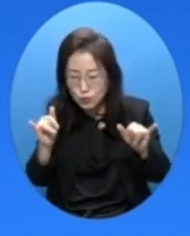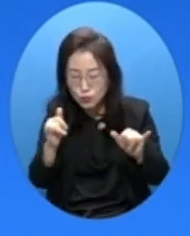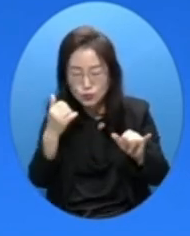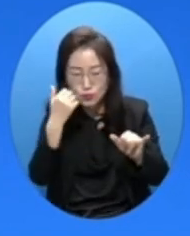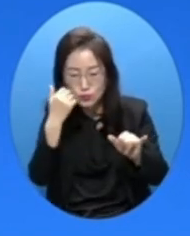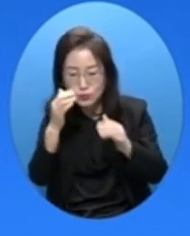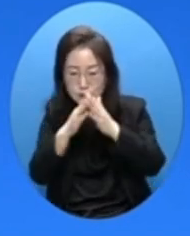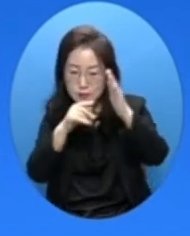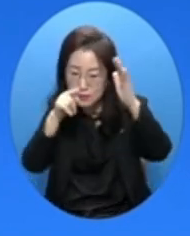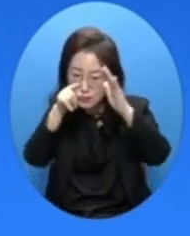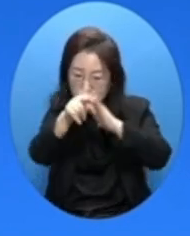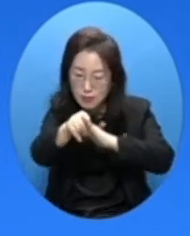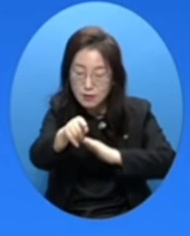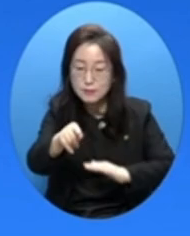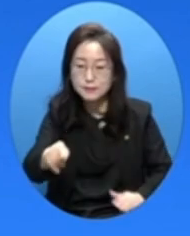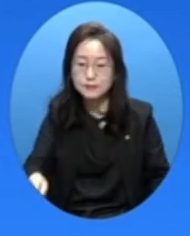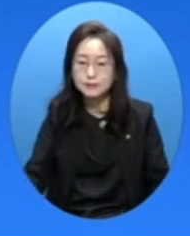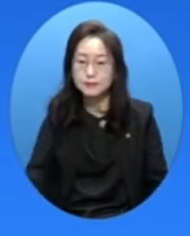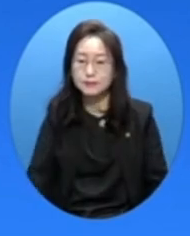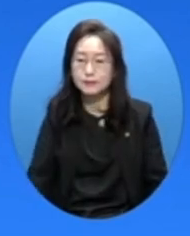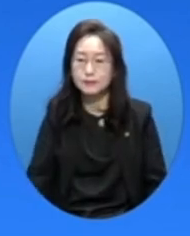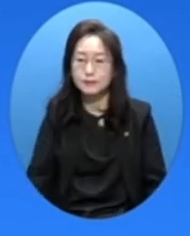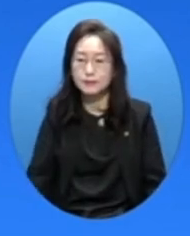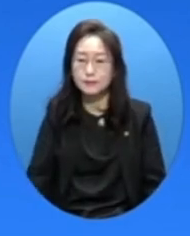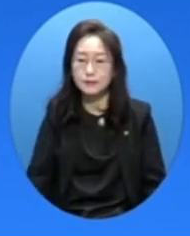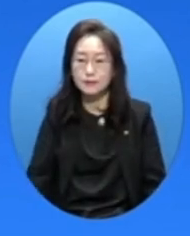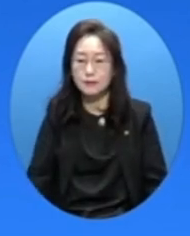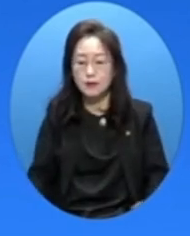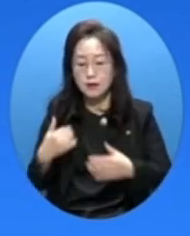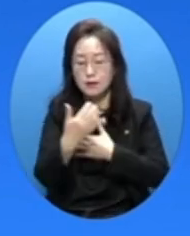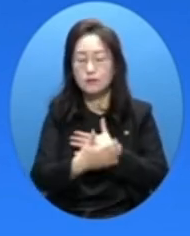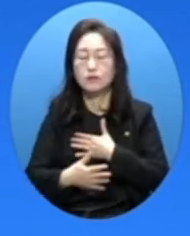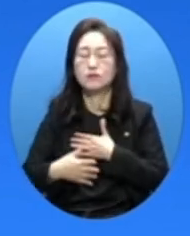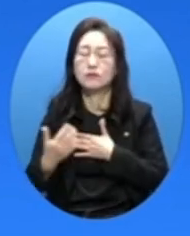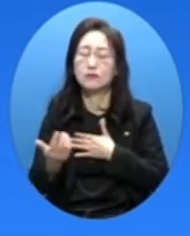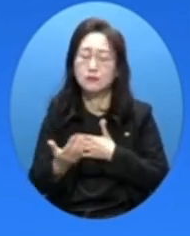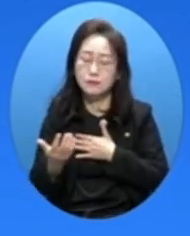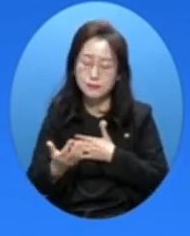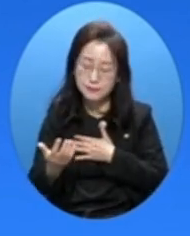계신 집을 갔는데 부형님이 몸이 아프셔가지고